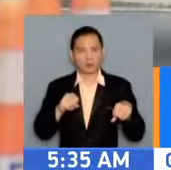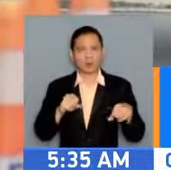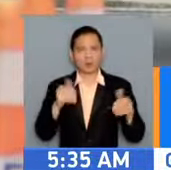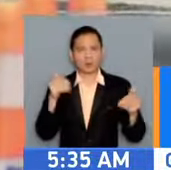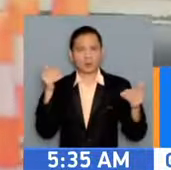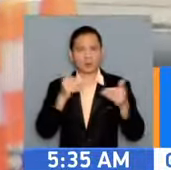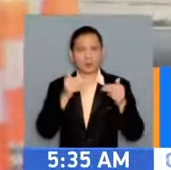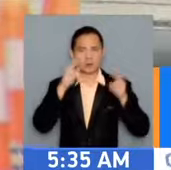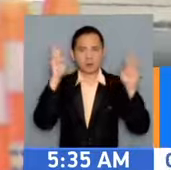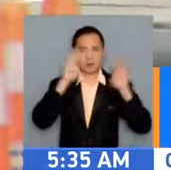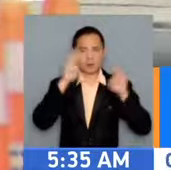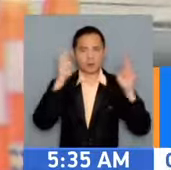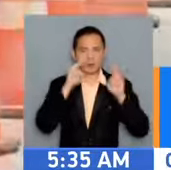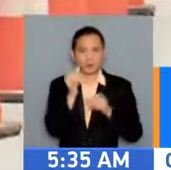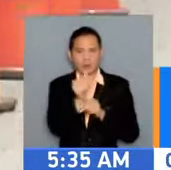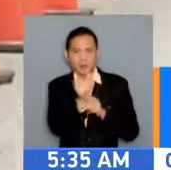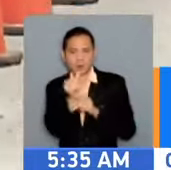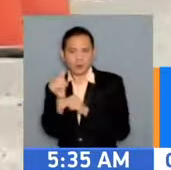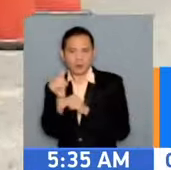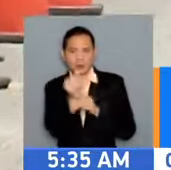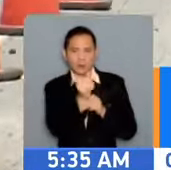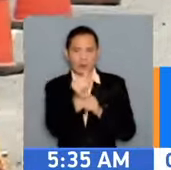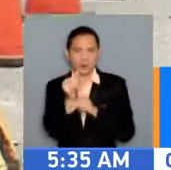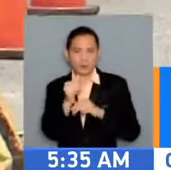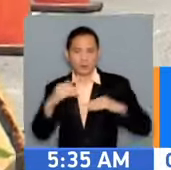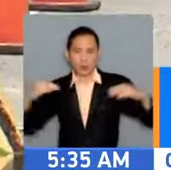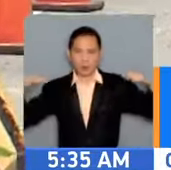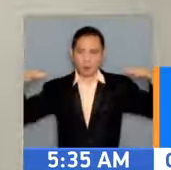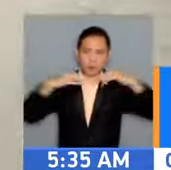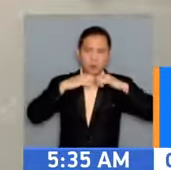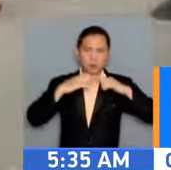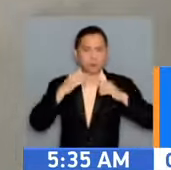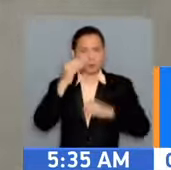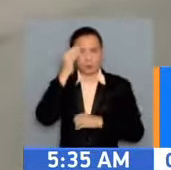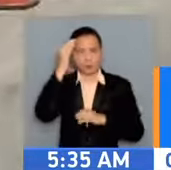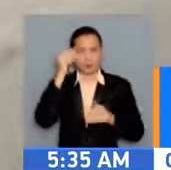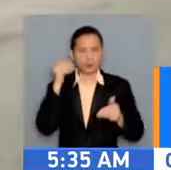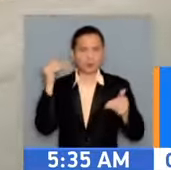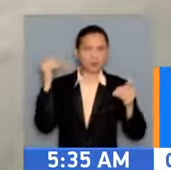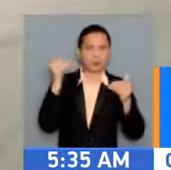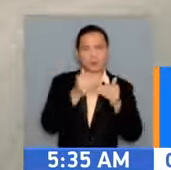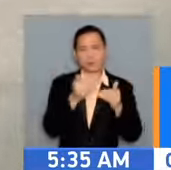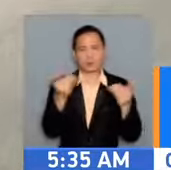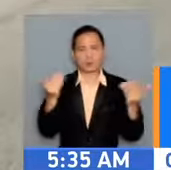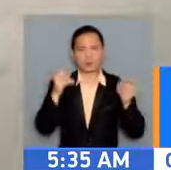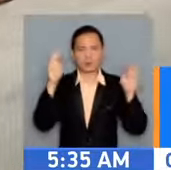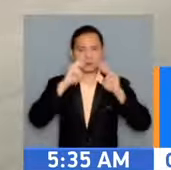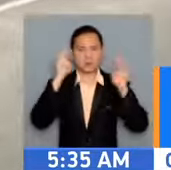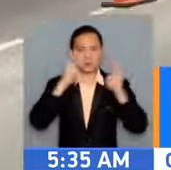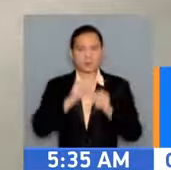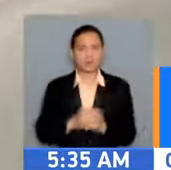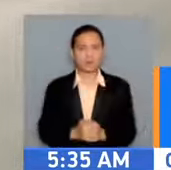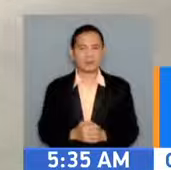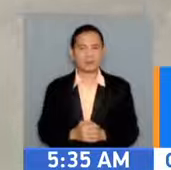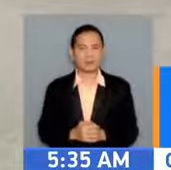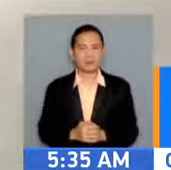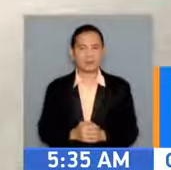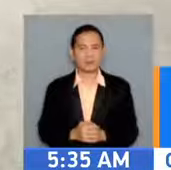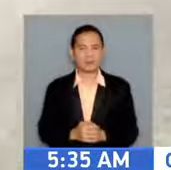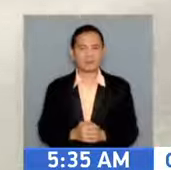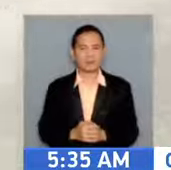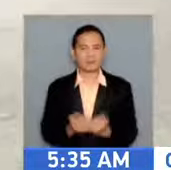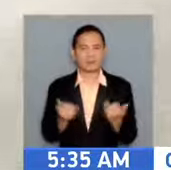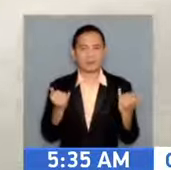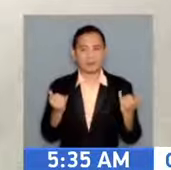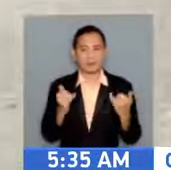nagbibideo. Nag-counterflow din ang rider. Ba? Ayon sa North Luzon Expressway Corporation, magdadagdag sila ng mga plastic barrier